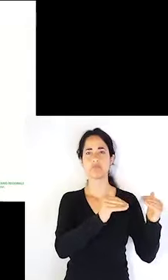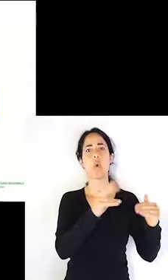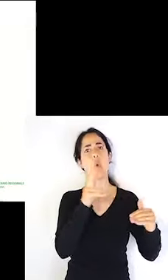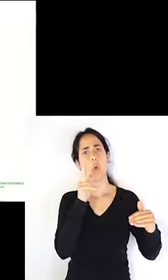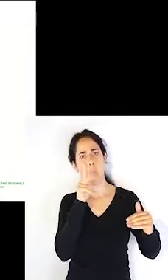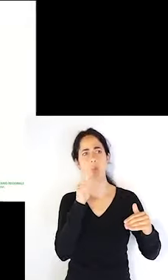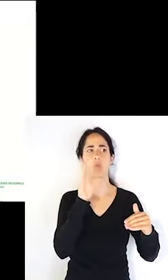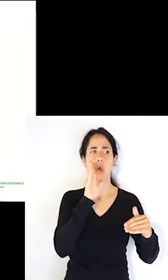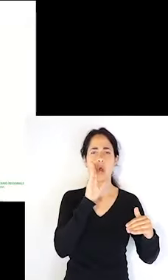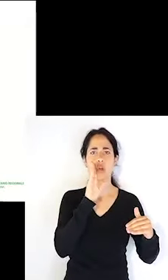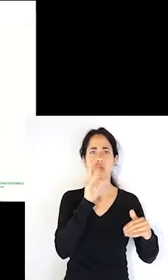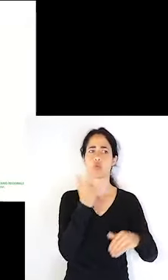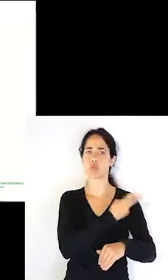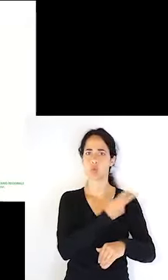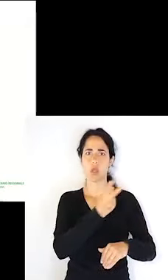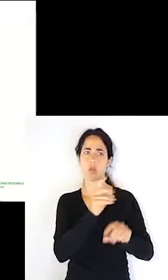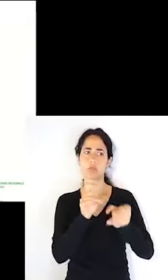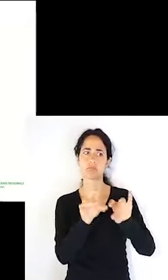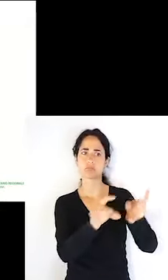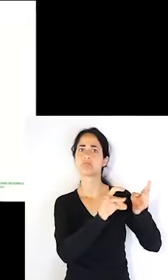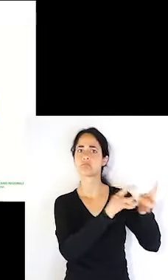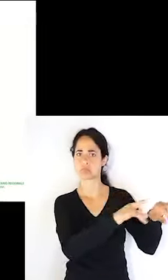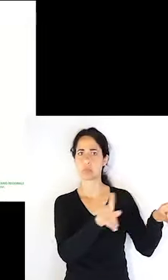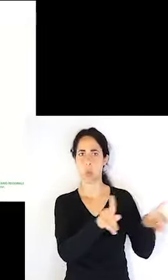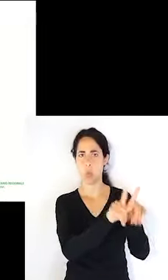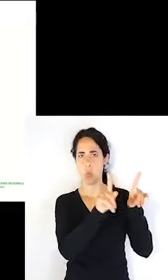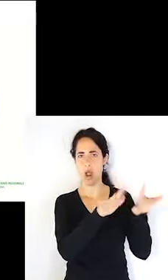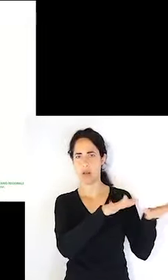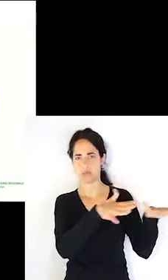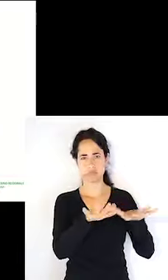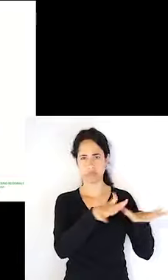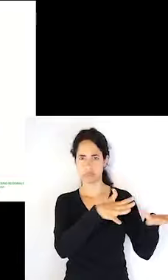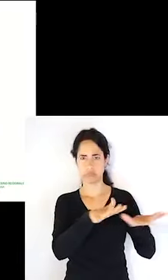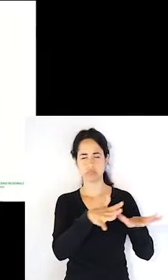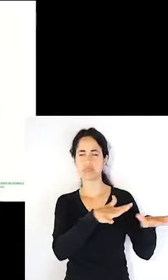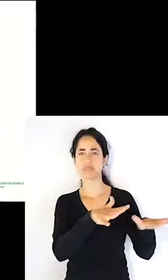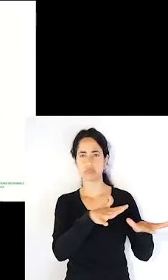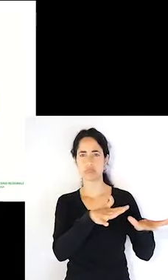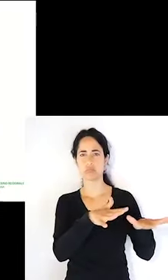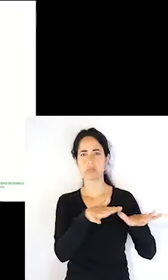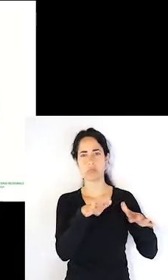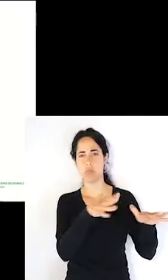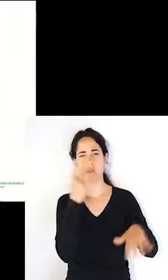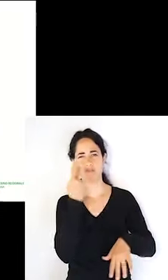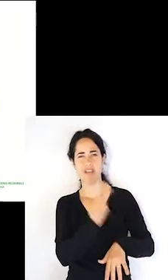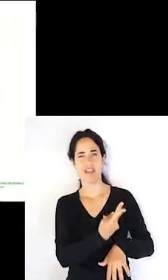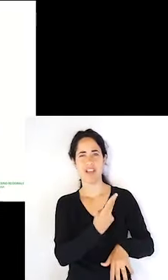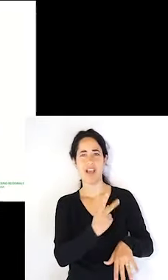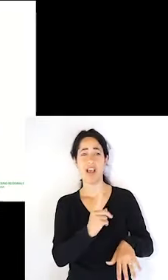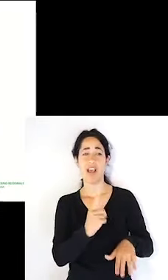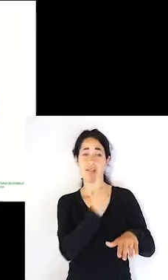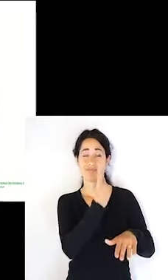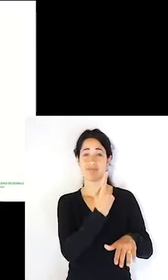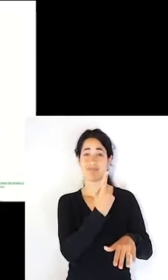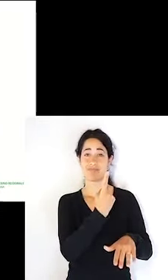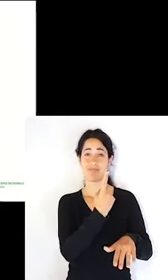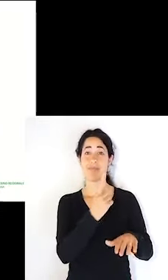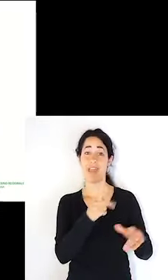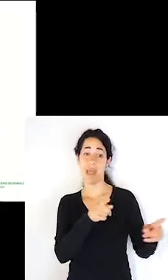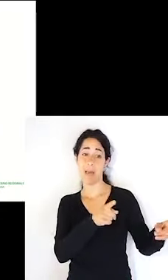uomini che donne praticamente quasi nella stessa misura. Nella prima